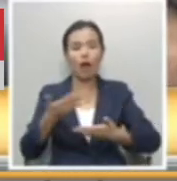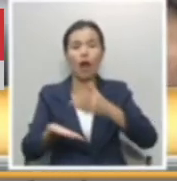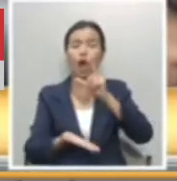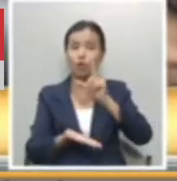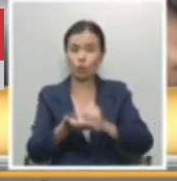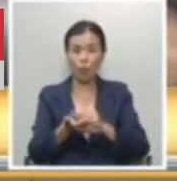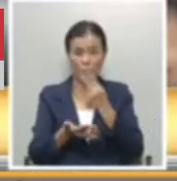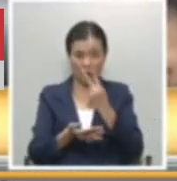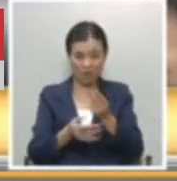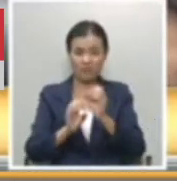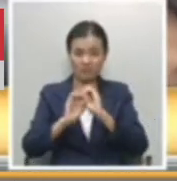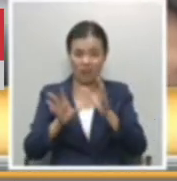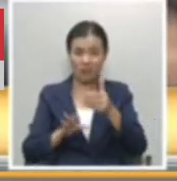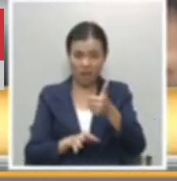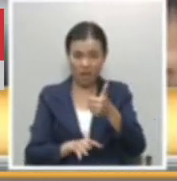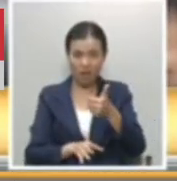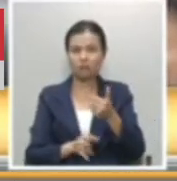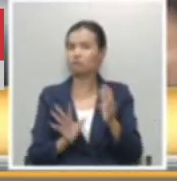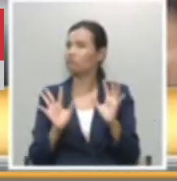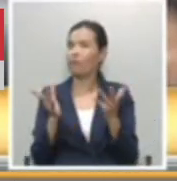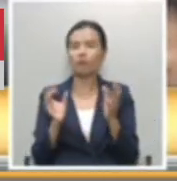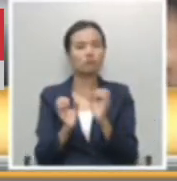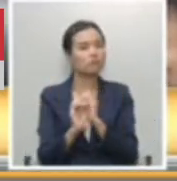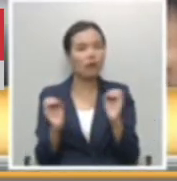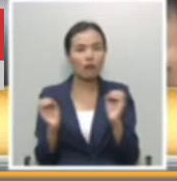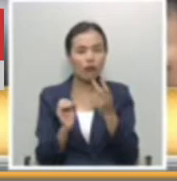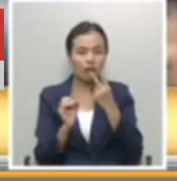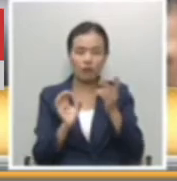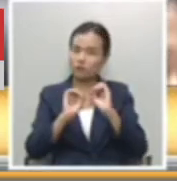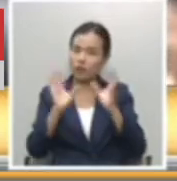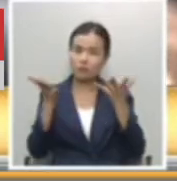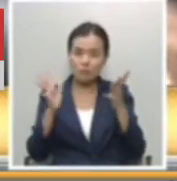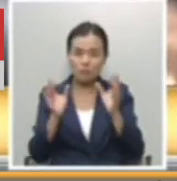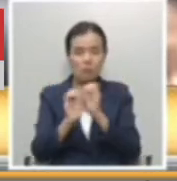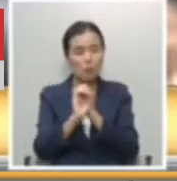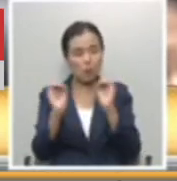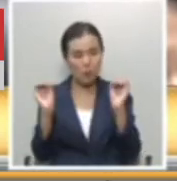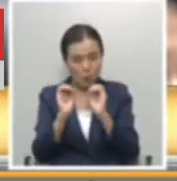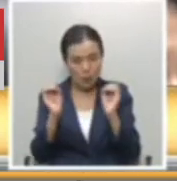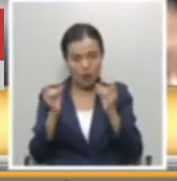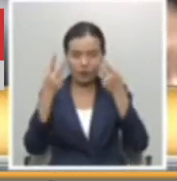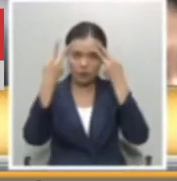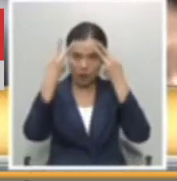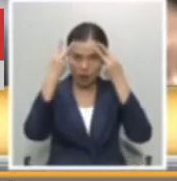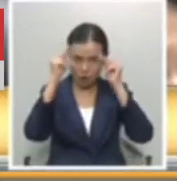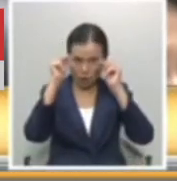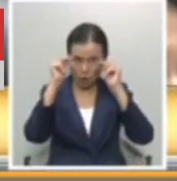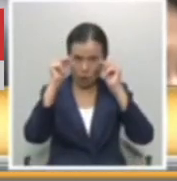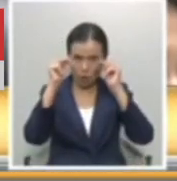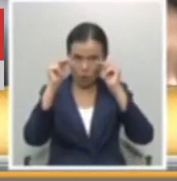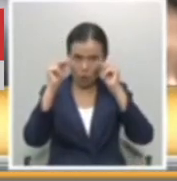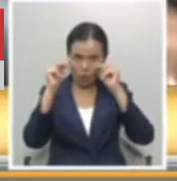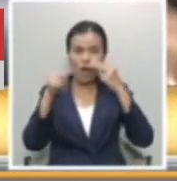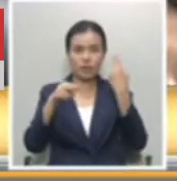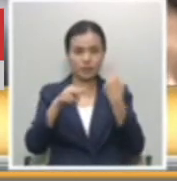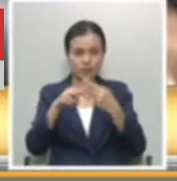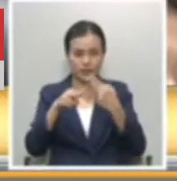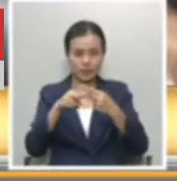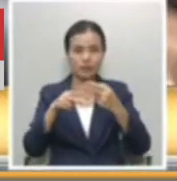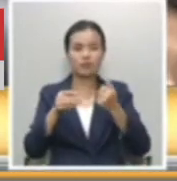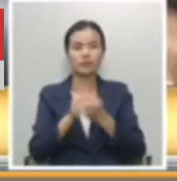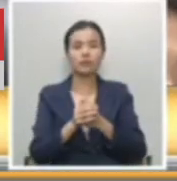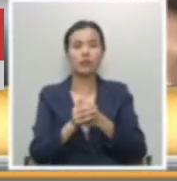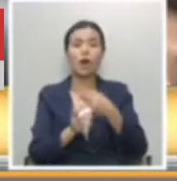ไหมครับไม่เคยนะครับท่านนายกรัฐมนตรีครับท่านมีชื่อในการแก้ปัญหาด้วยวาทกร